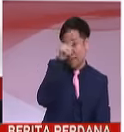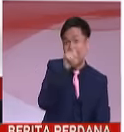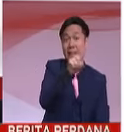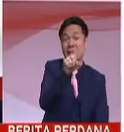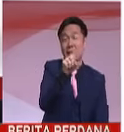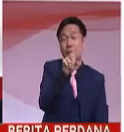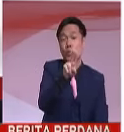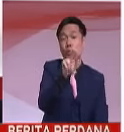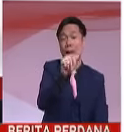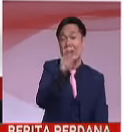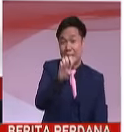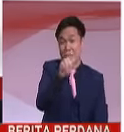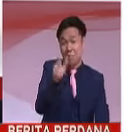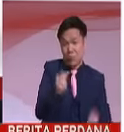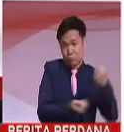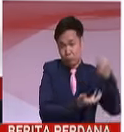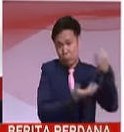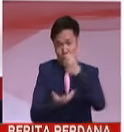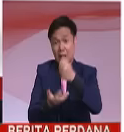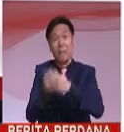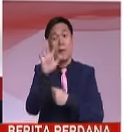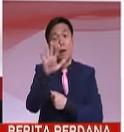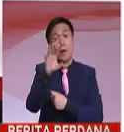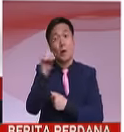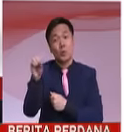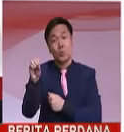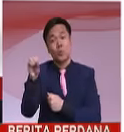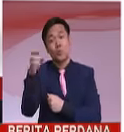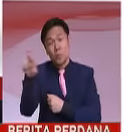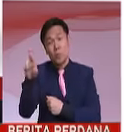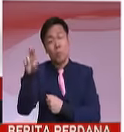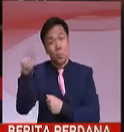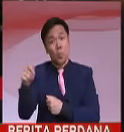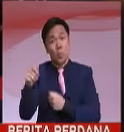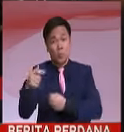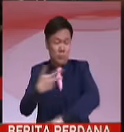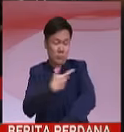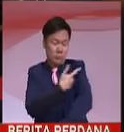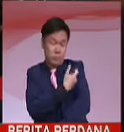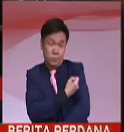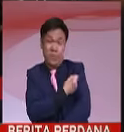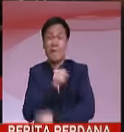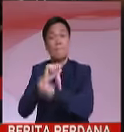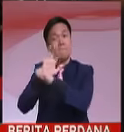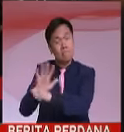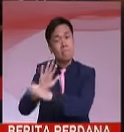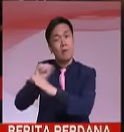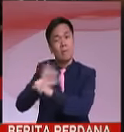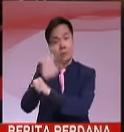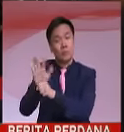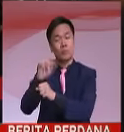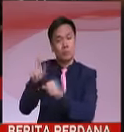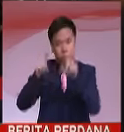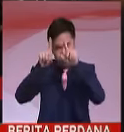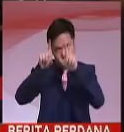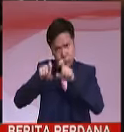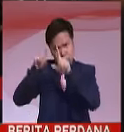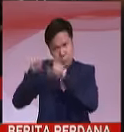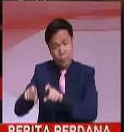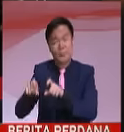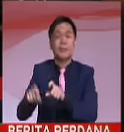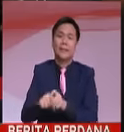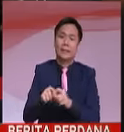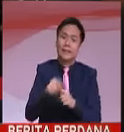menyumbang 500.000 do sempak sinkobe 19 kepada Malaysia Pagi tujuan ujian clinical fase